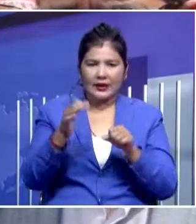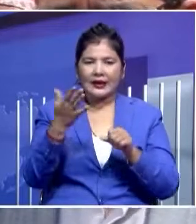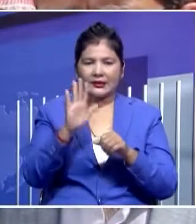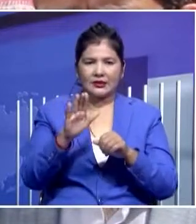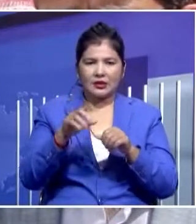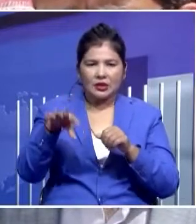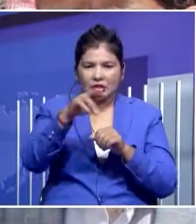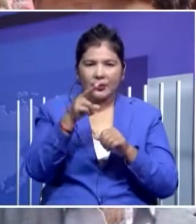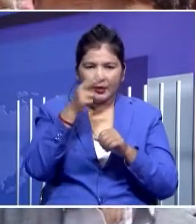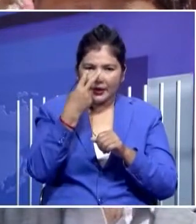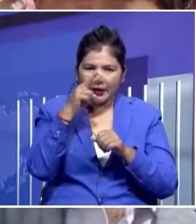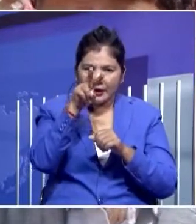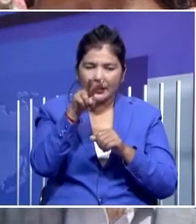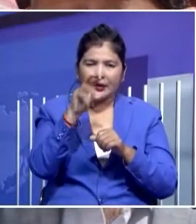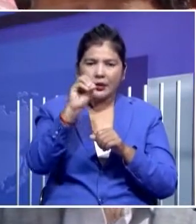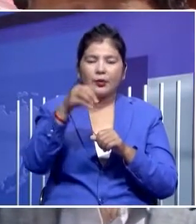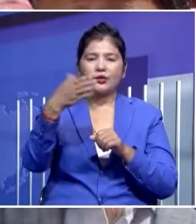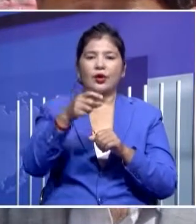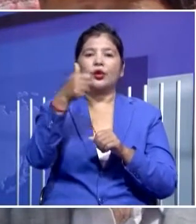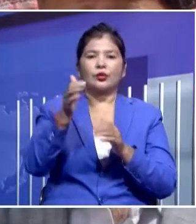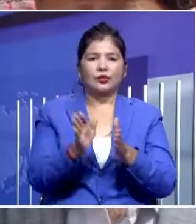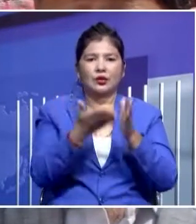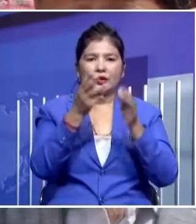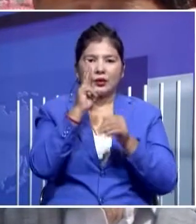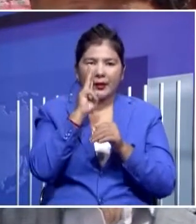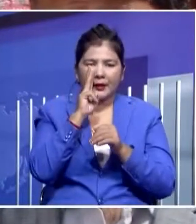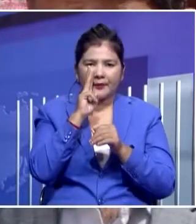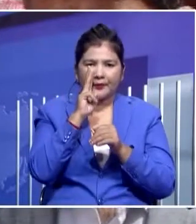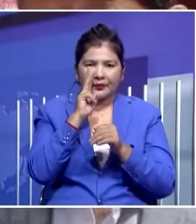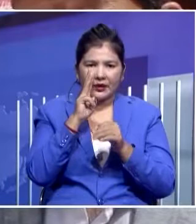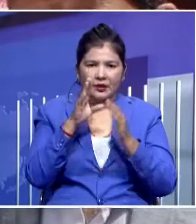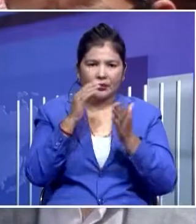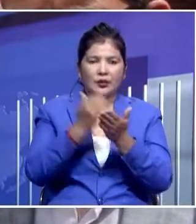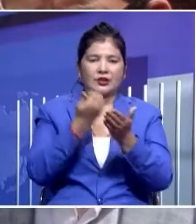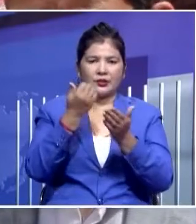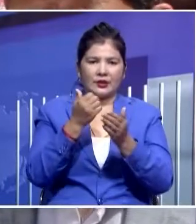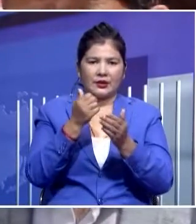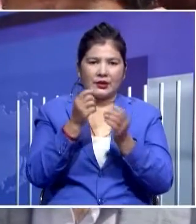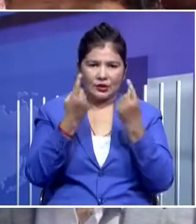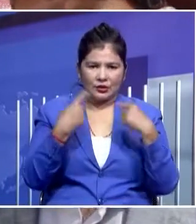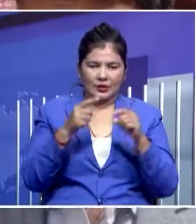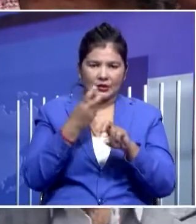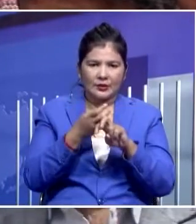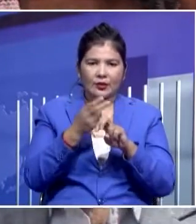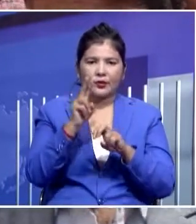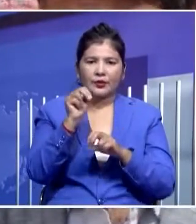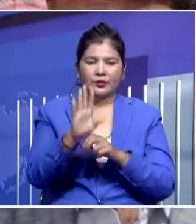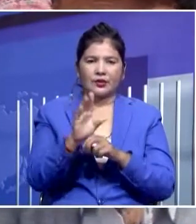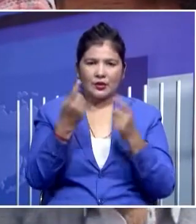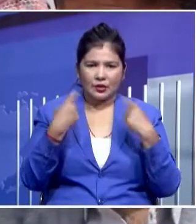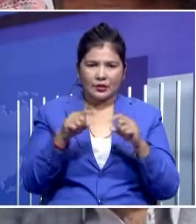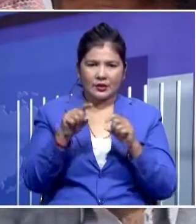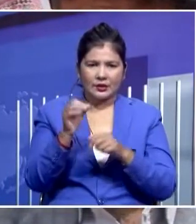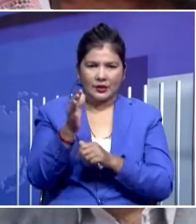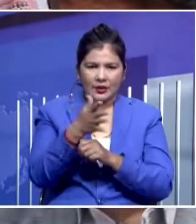सबै हेरेपछि त्यसपछि अर्को चरणमा अहिले बचौँ, पहिला हाम्रो वरिपरिकालाई बचाउँ, स्वास्थ्य सम्बन्धी अप्ठ्यारो पर्यो स्वास्थ्य मन्त्रालयको